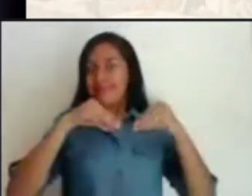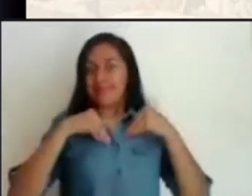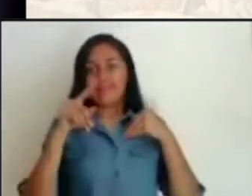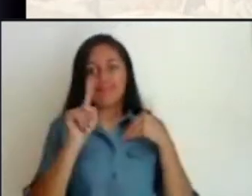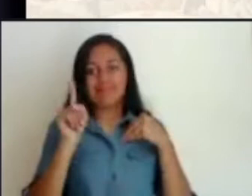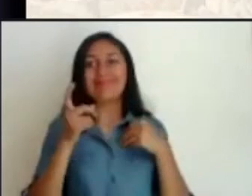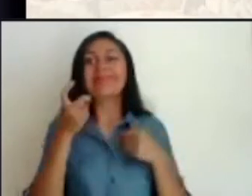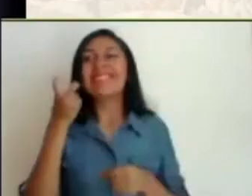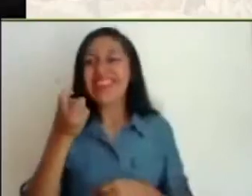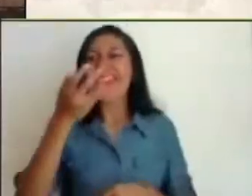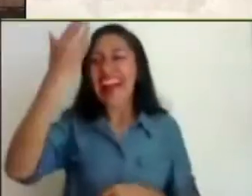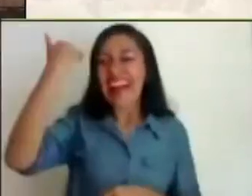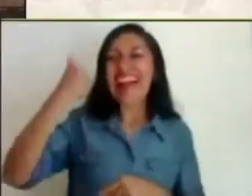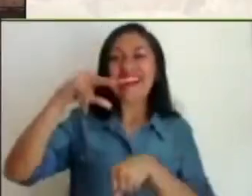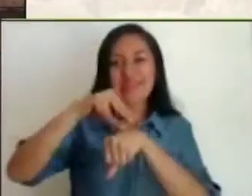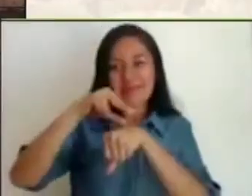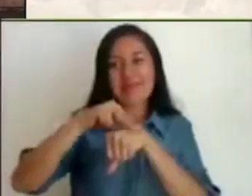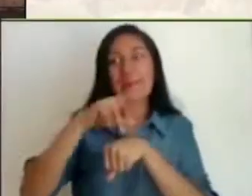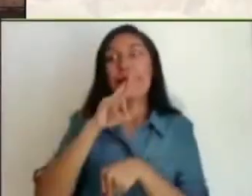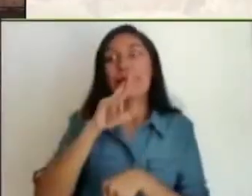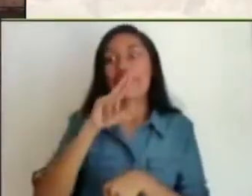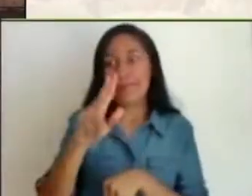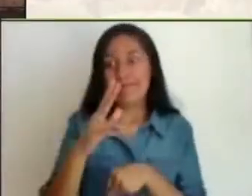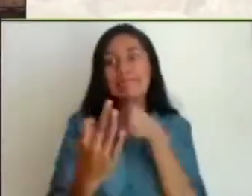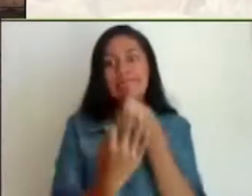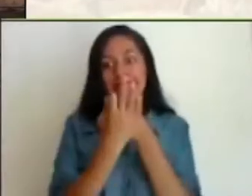1423 il Senato deliberò di destinare agli appestati l'isola